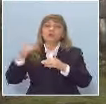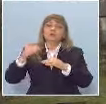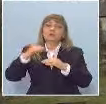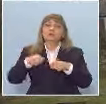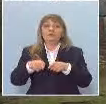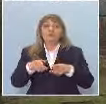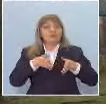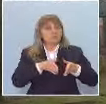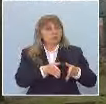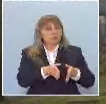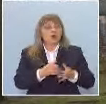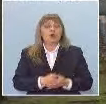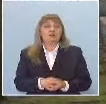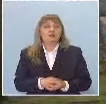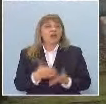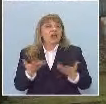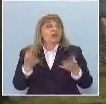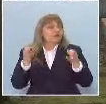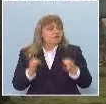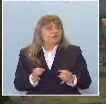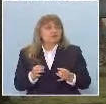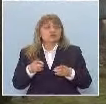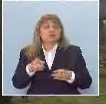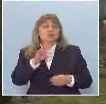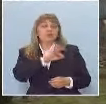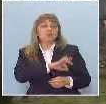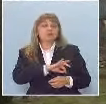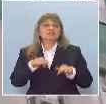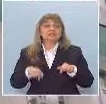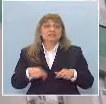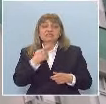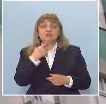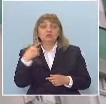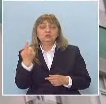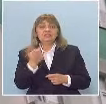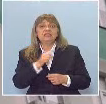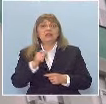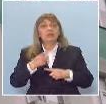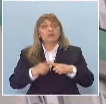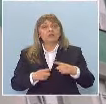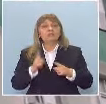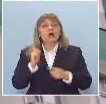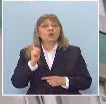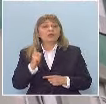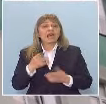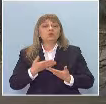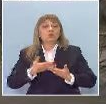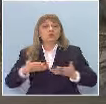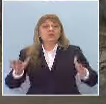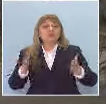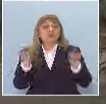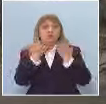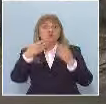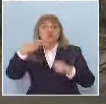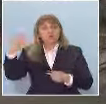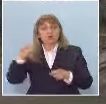посока. Какво всъщност постигнахте за тази година и половина, откакто е открито училището? Това